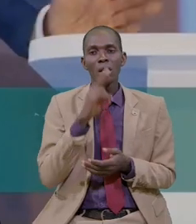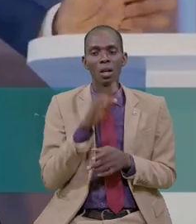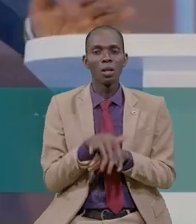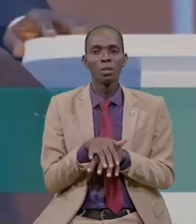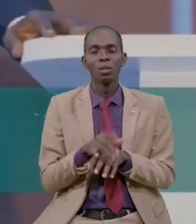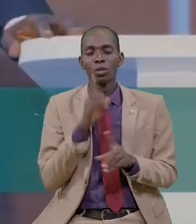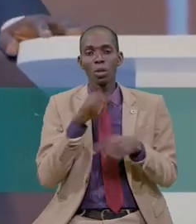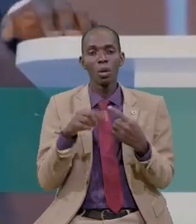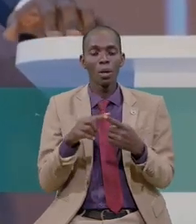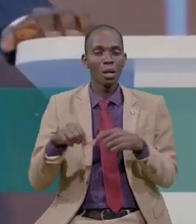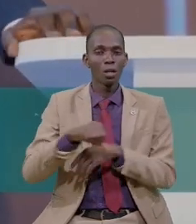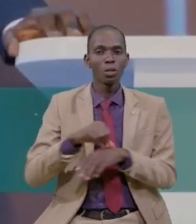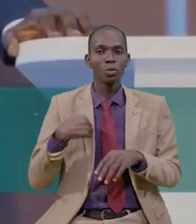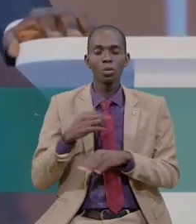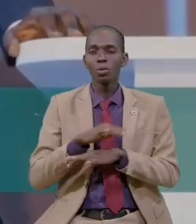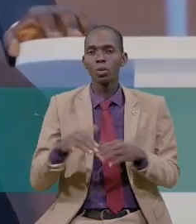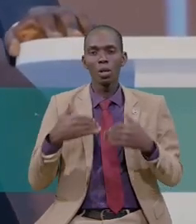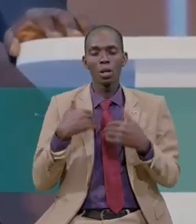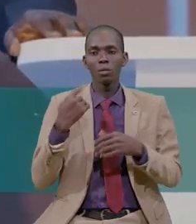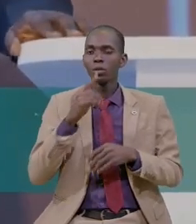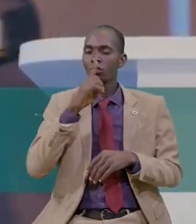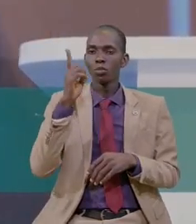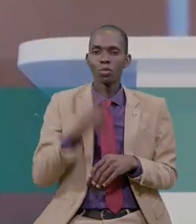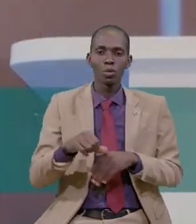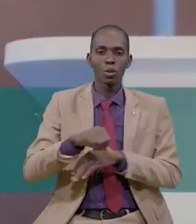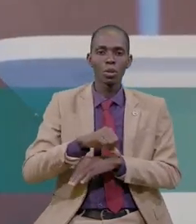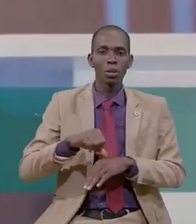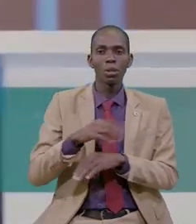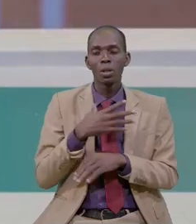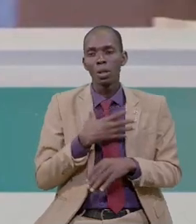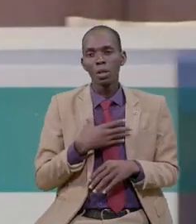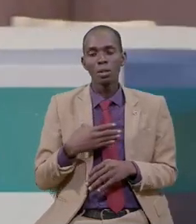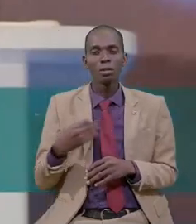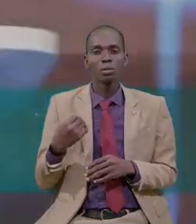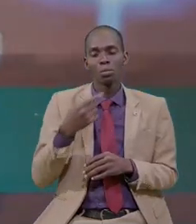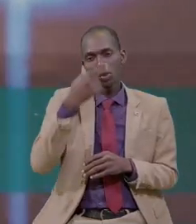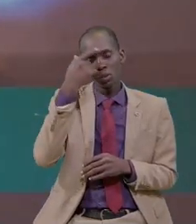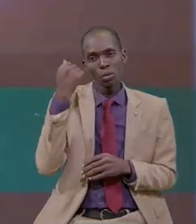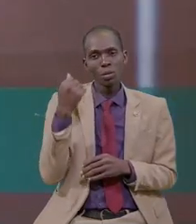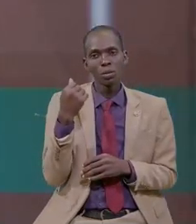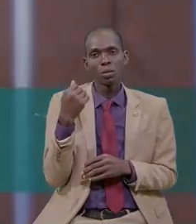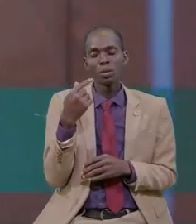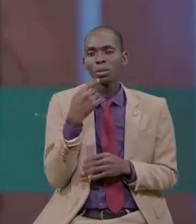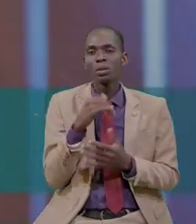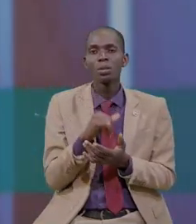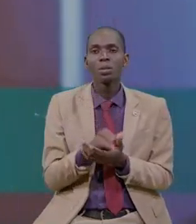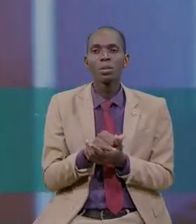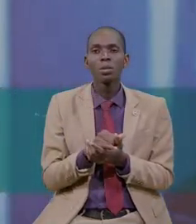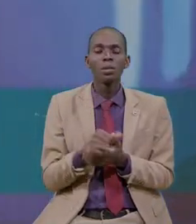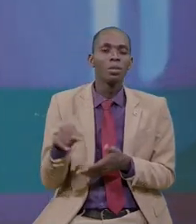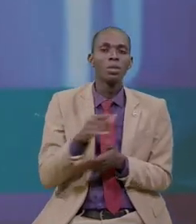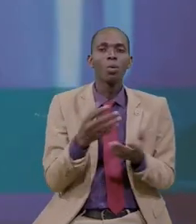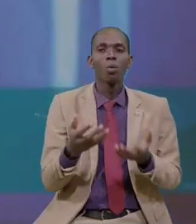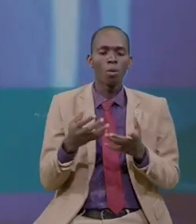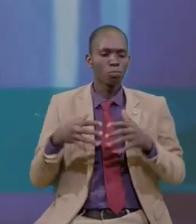Ils parlent de l'onction, mais ils n'ont pas la vraie onction. Et parce qu'ils sont dans l'église, ils veulent la